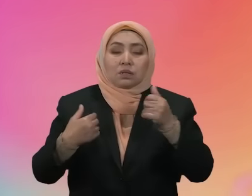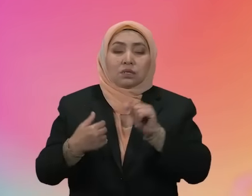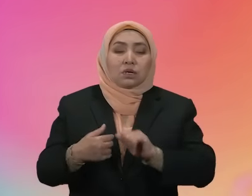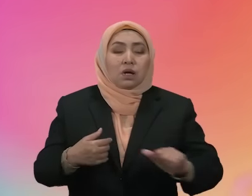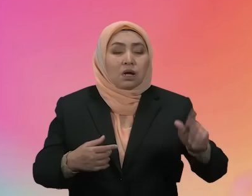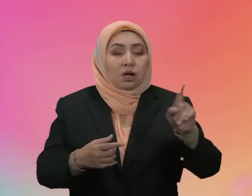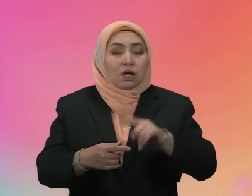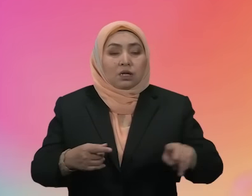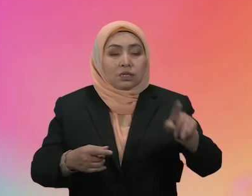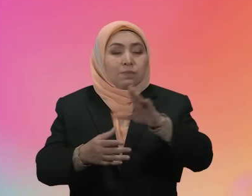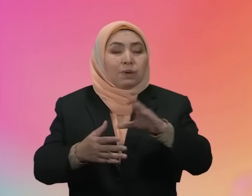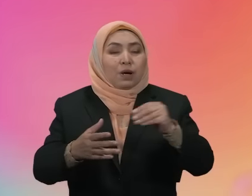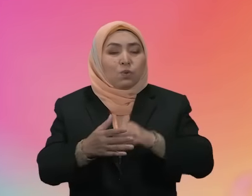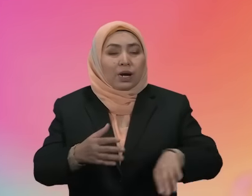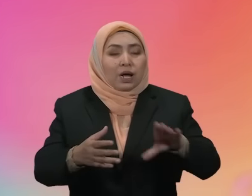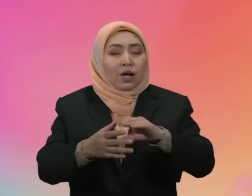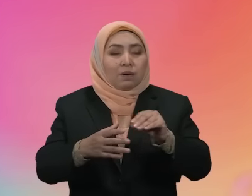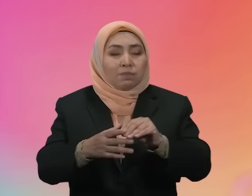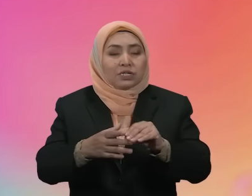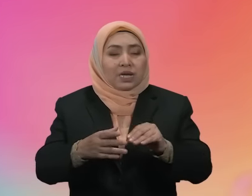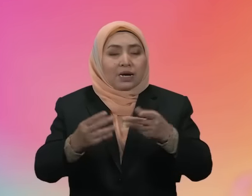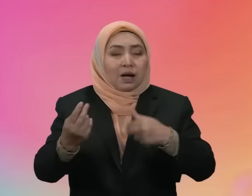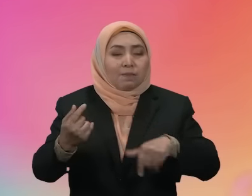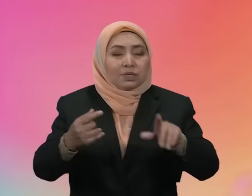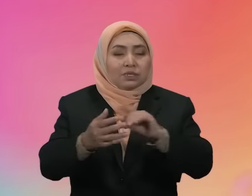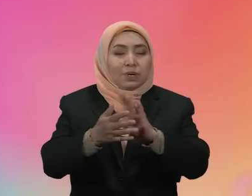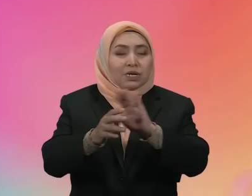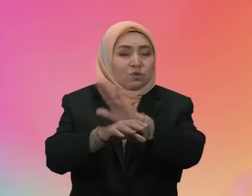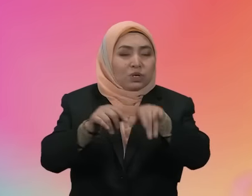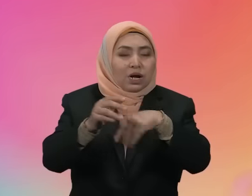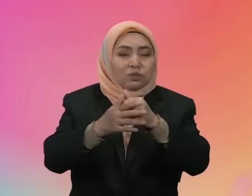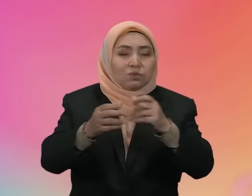Aja'altum siqayatal